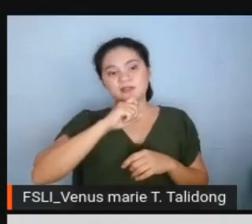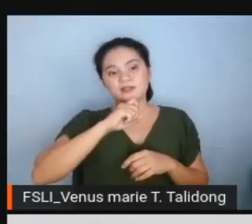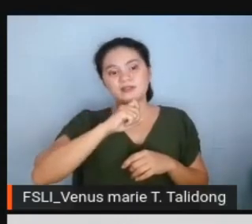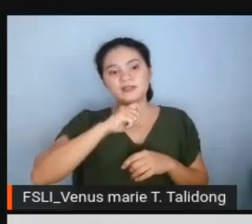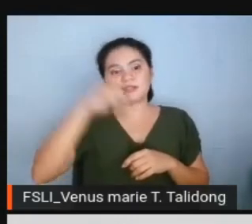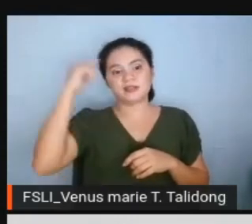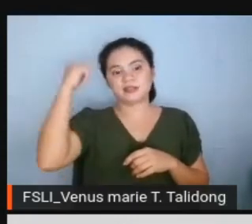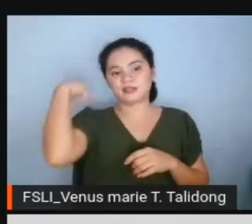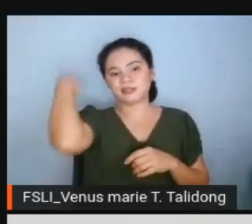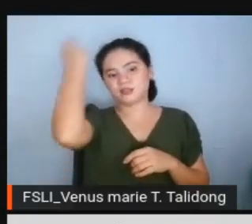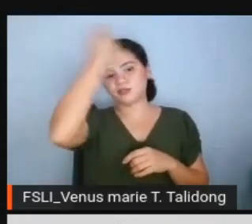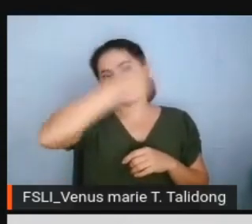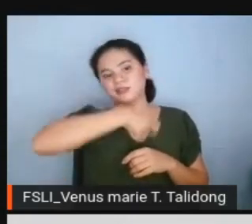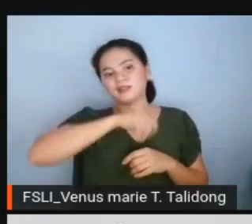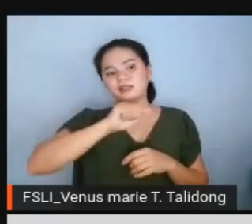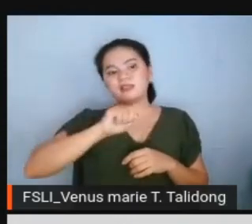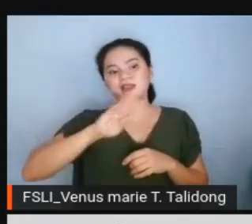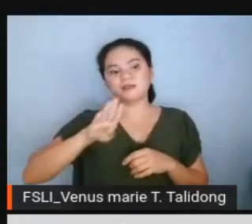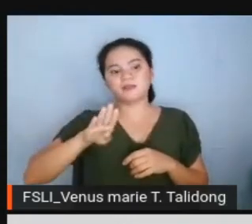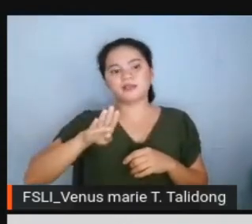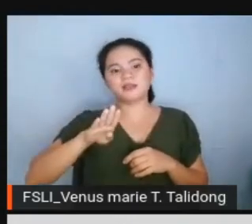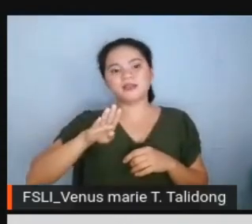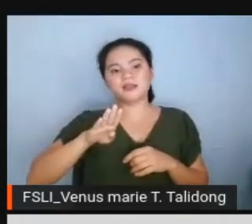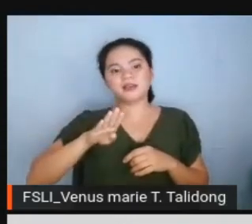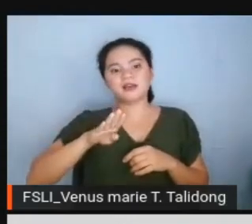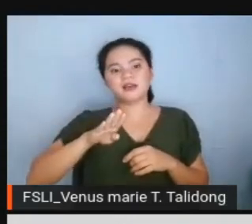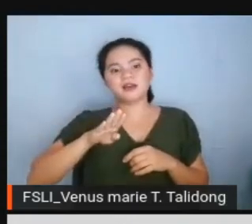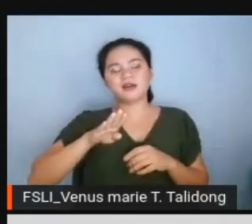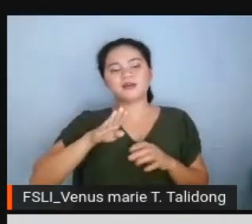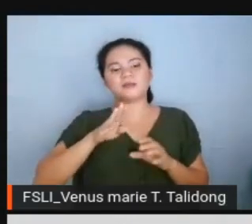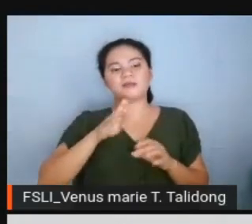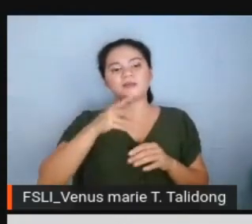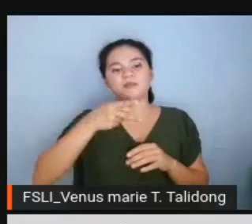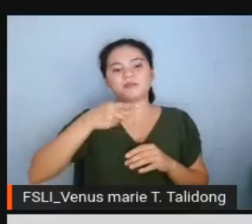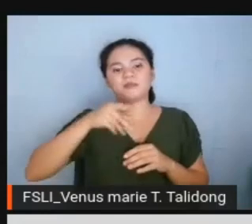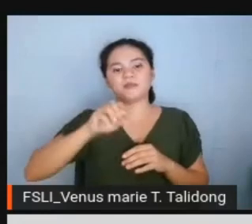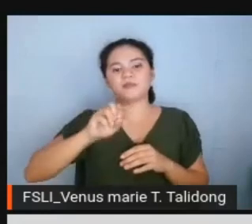dito po sa isang university sa Cebu din. And